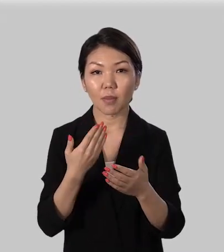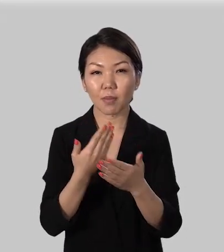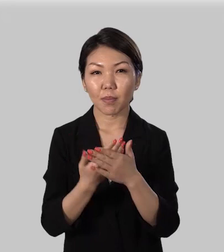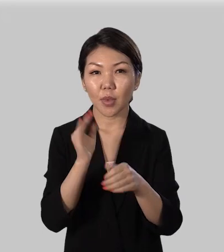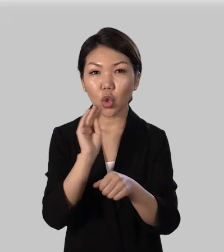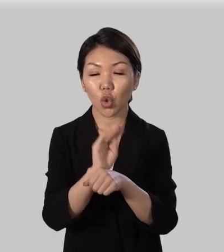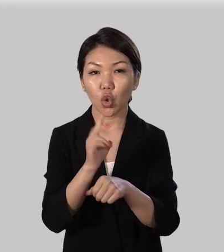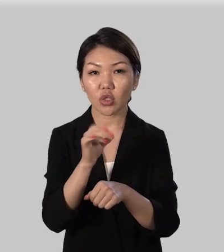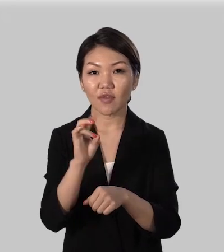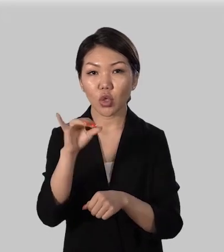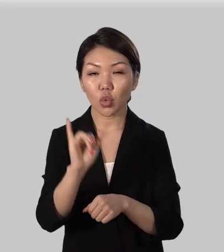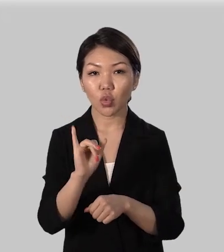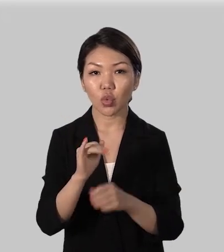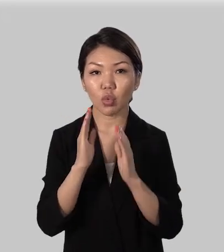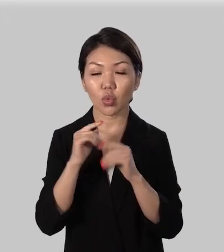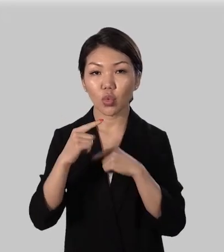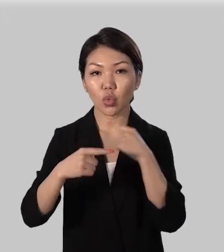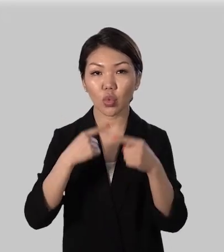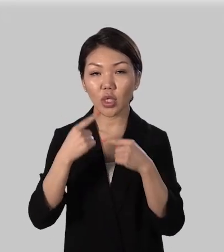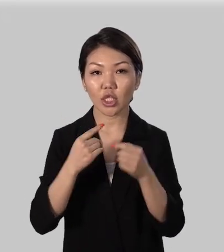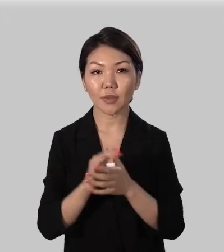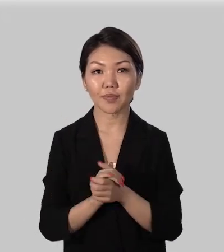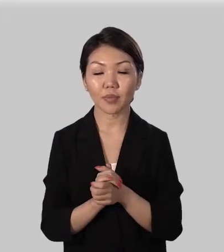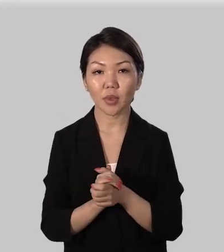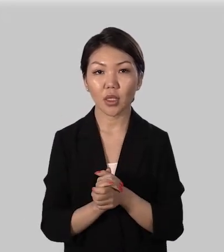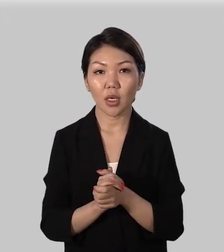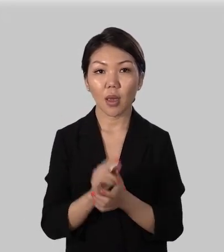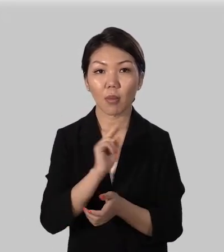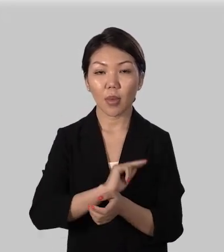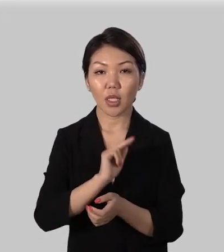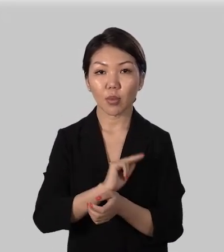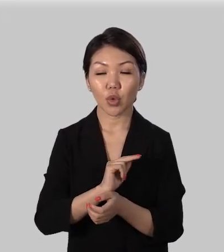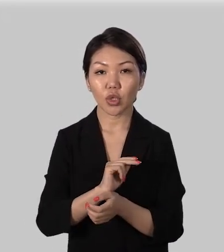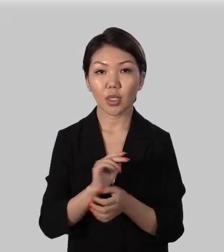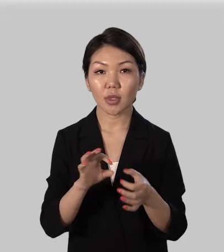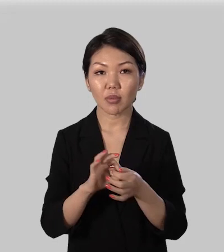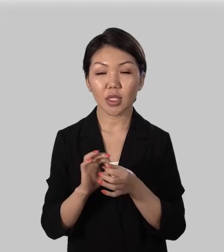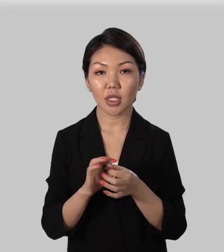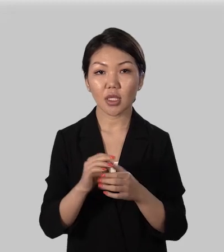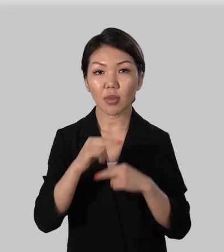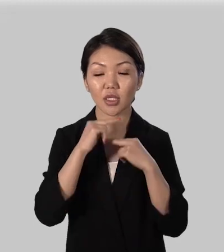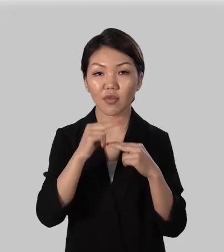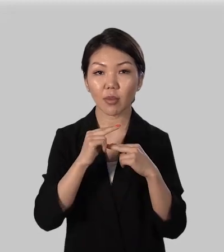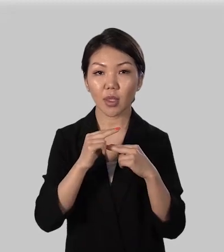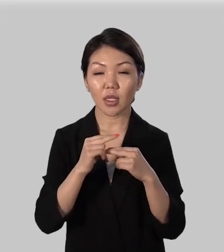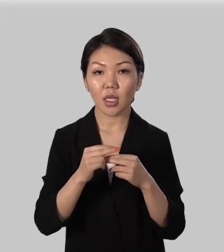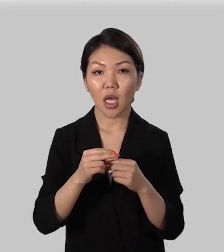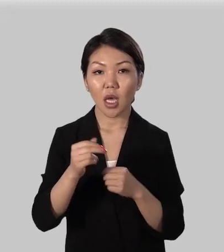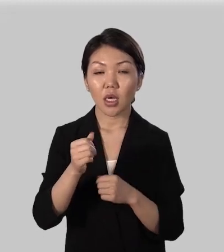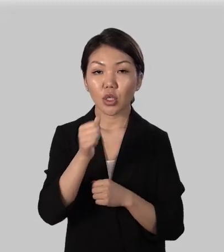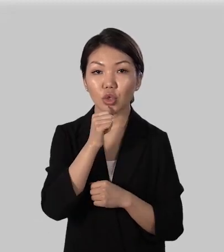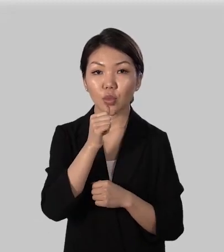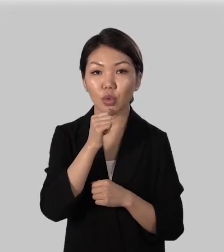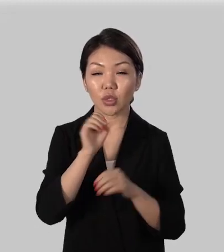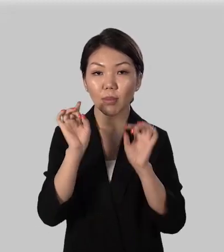поработаем с несколькими предложениями рассмотрим знаки препинания и обратил внимание на способы